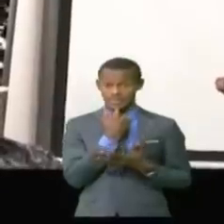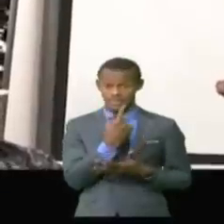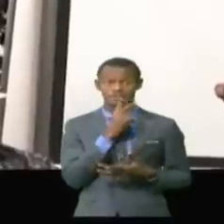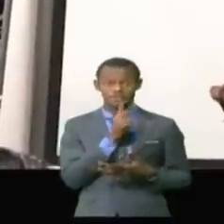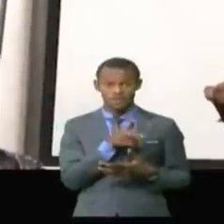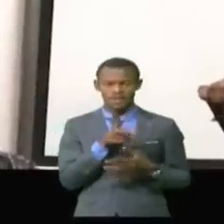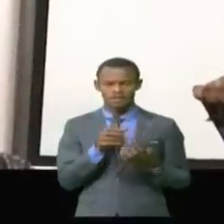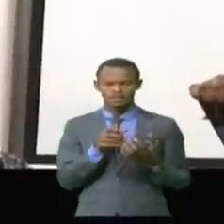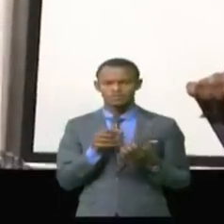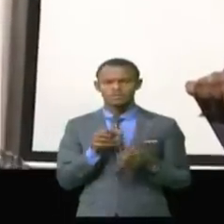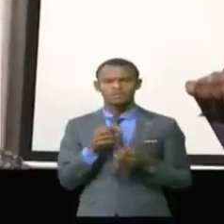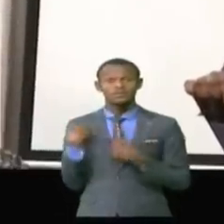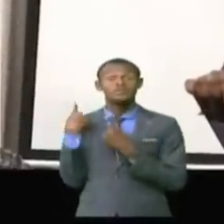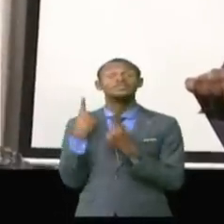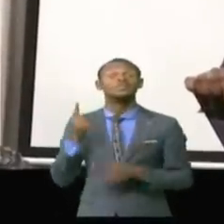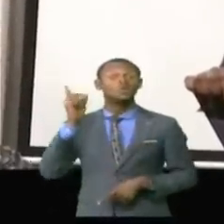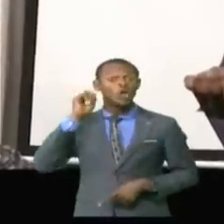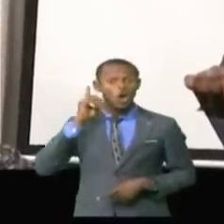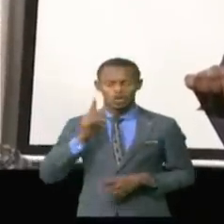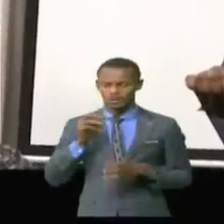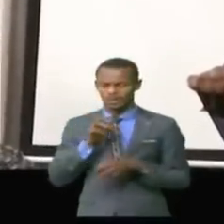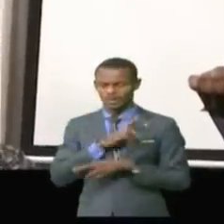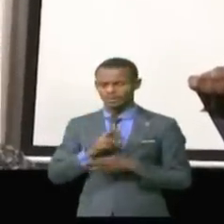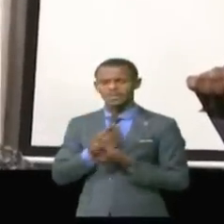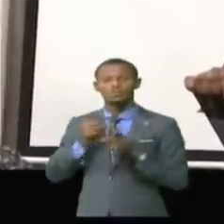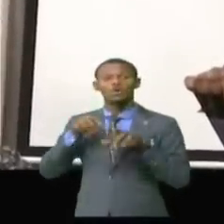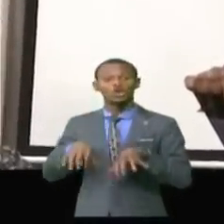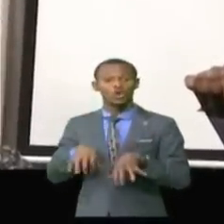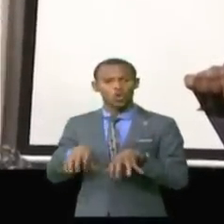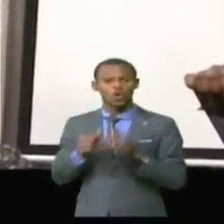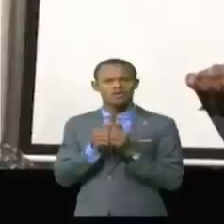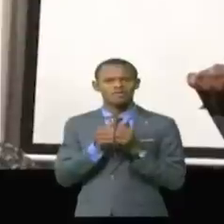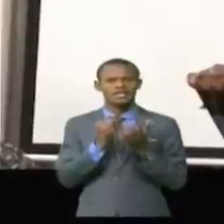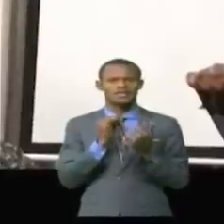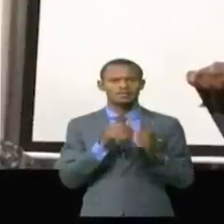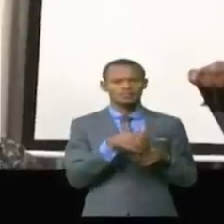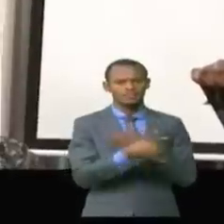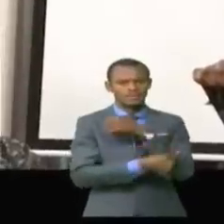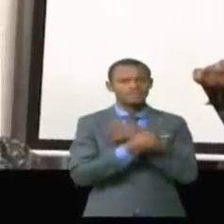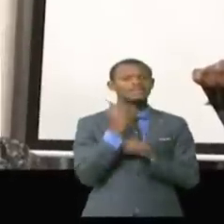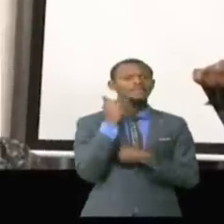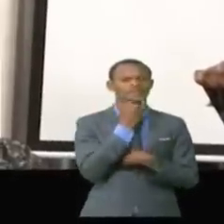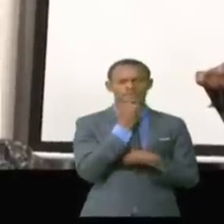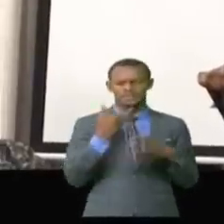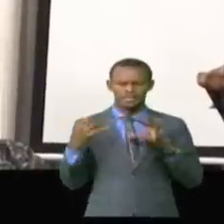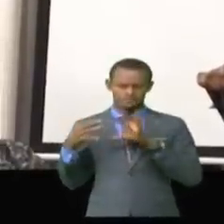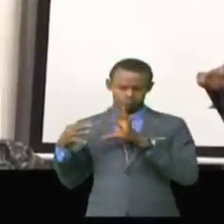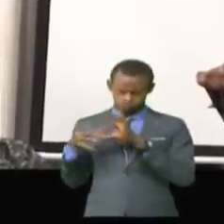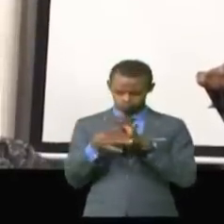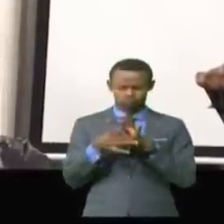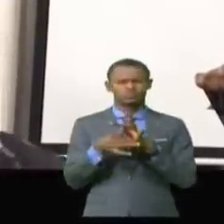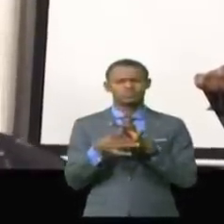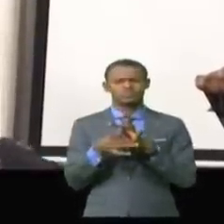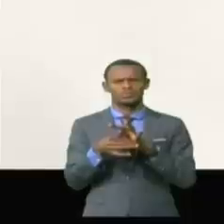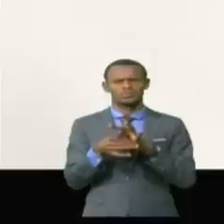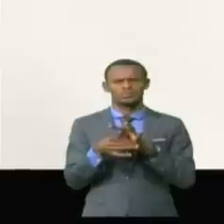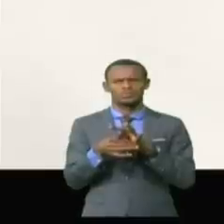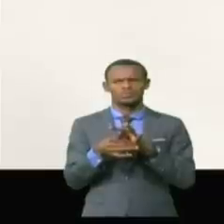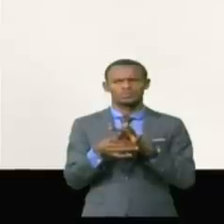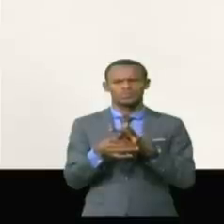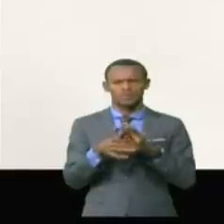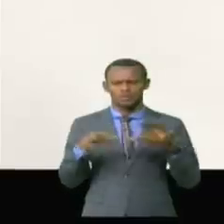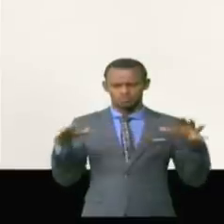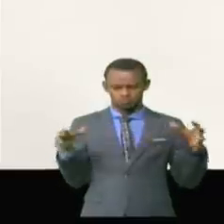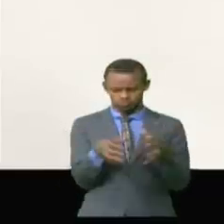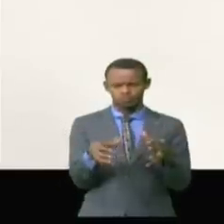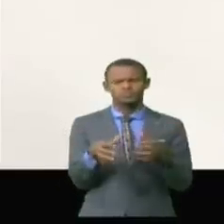et la RDC aillent toujours de l'avant. Nous sommes réellement nous qui avons sauvé cette nation. Nous sommes réellement nous qui avons béni cette nation.